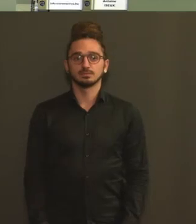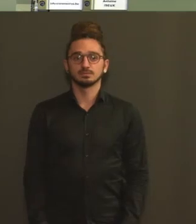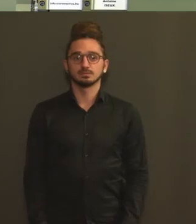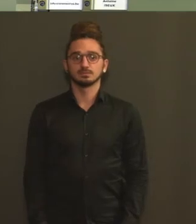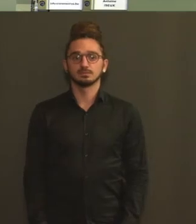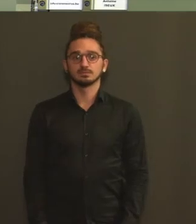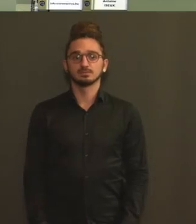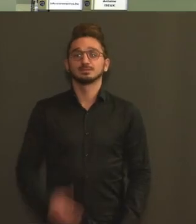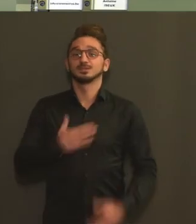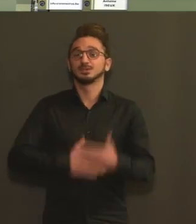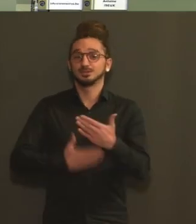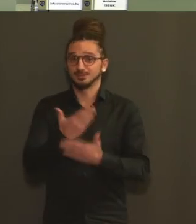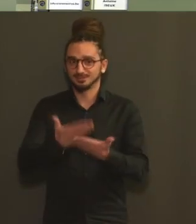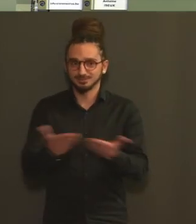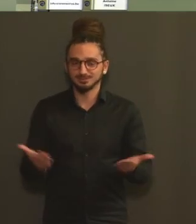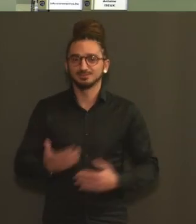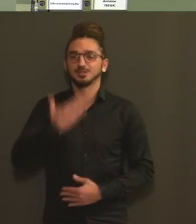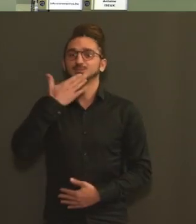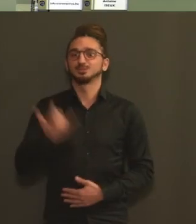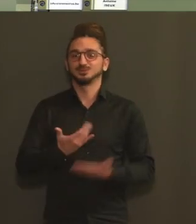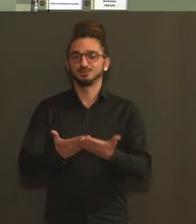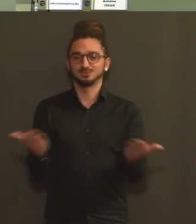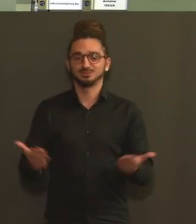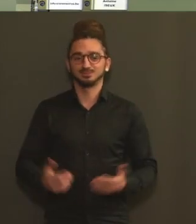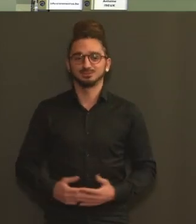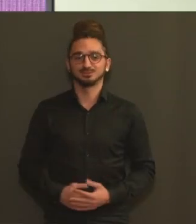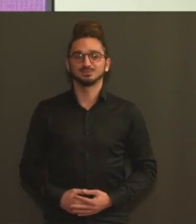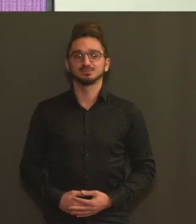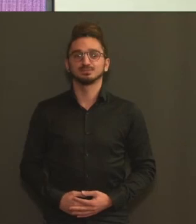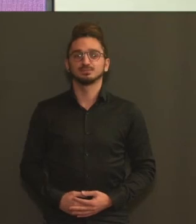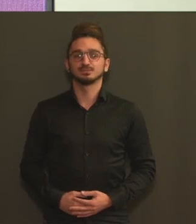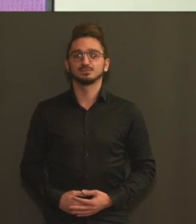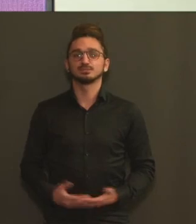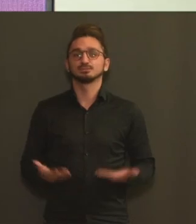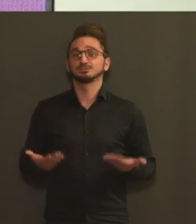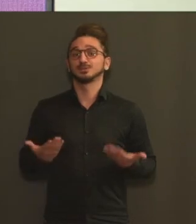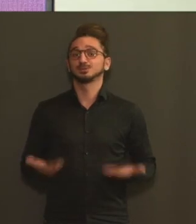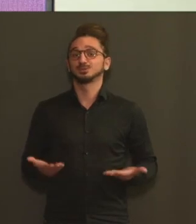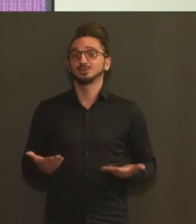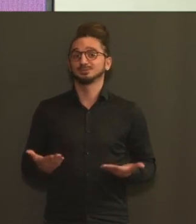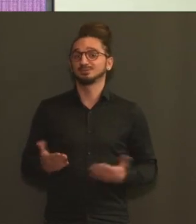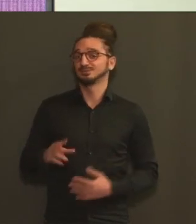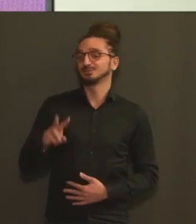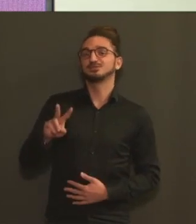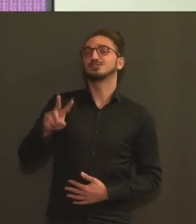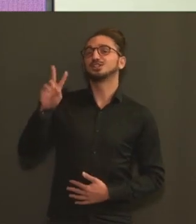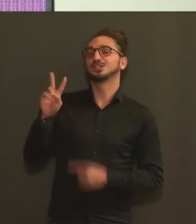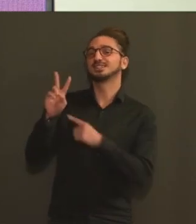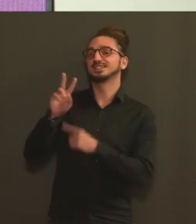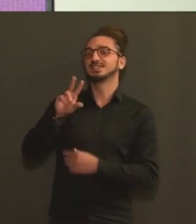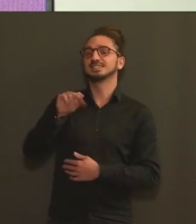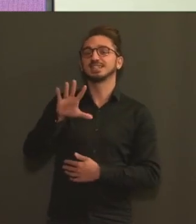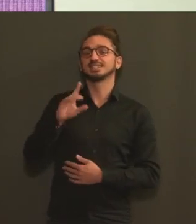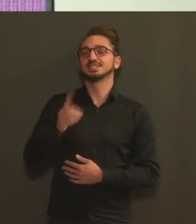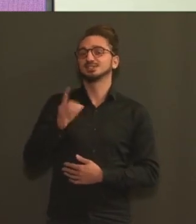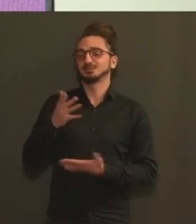Goedendag iedereen, bonjour à toutes, bonjour à tous. Alors en ce vendredi 25, le jour de Noël, nous avons passé un nouveau moment charnière